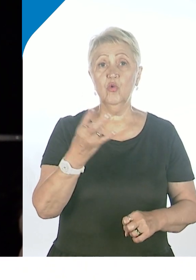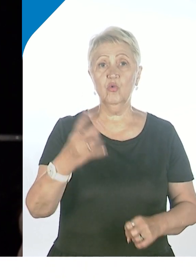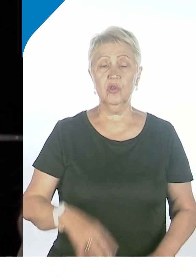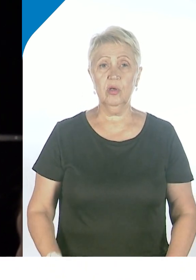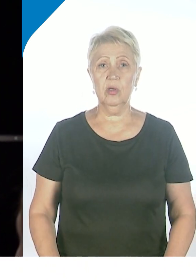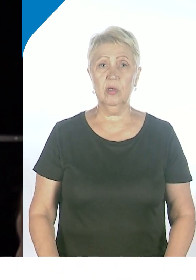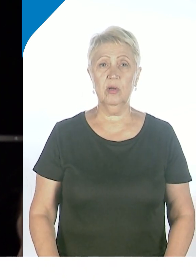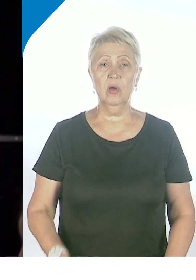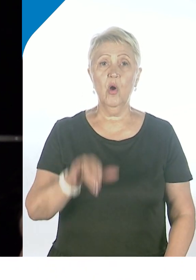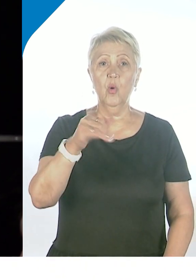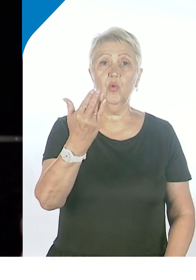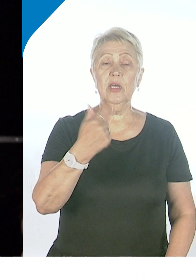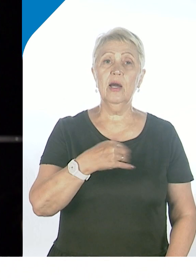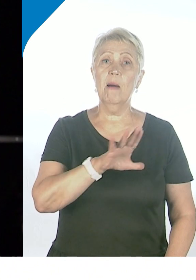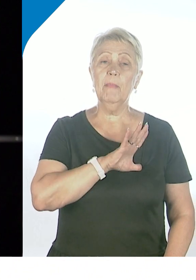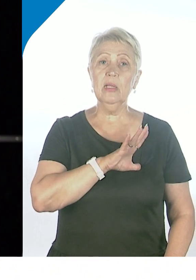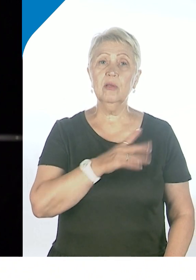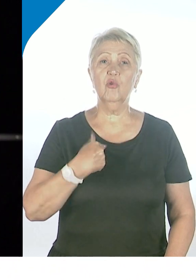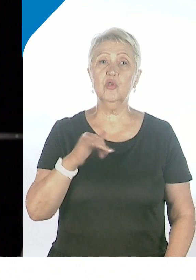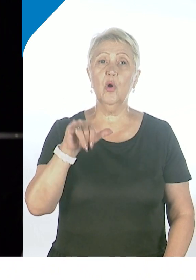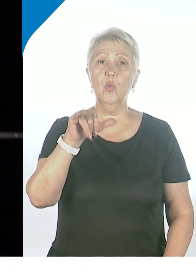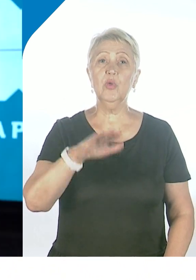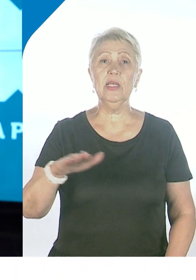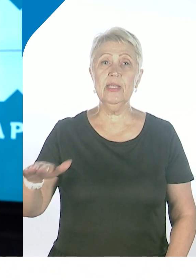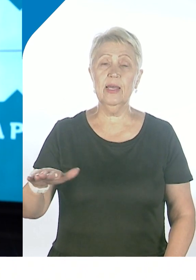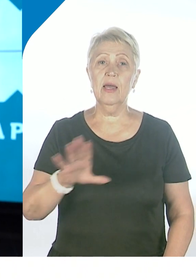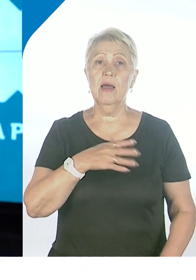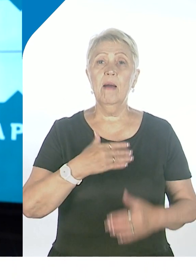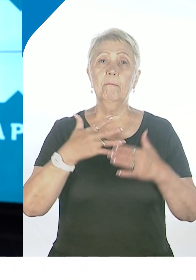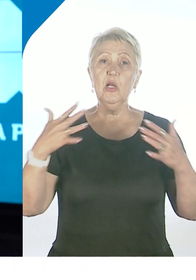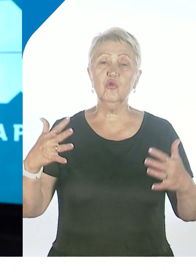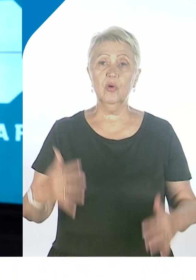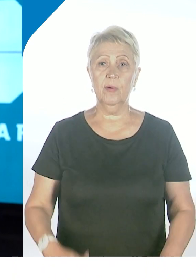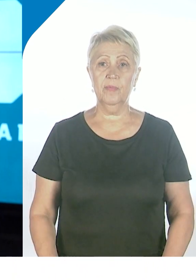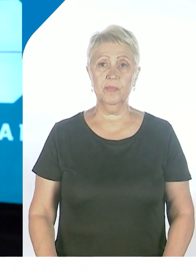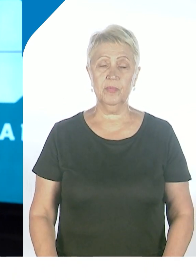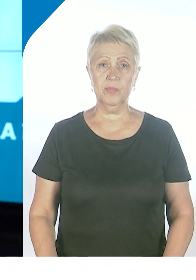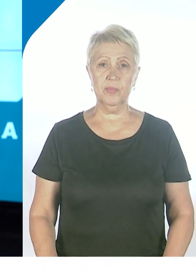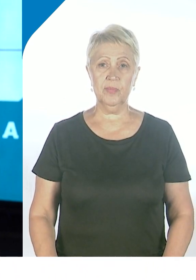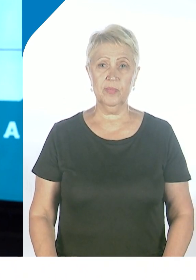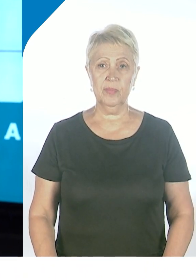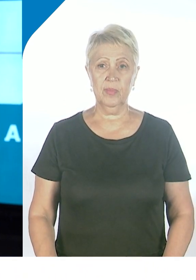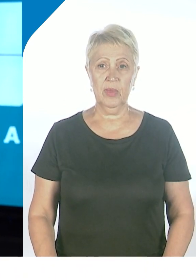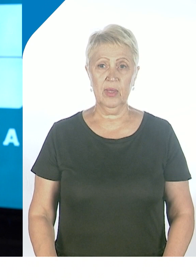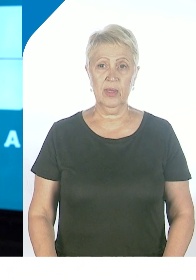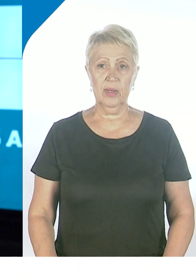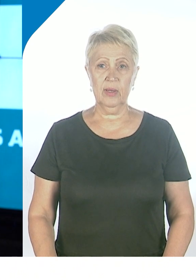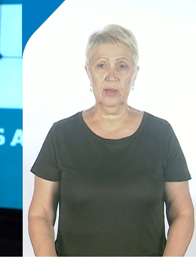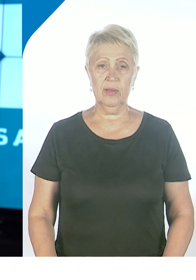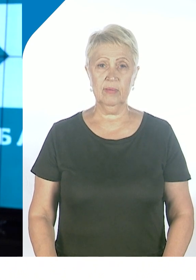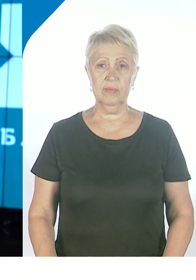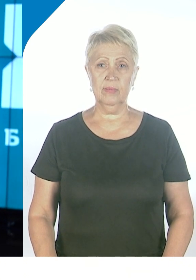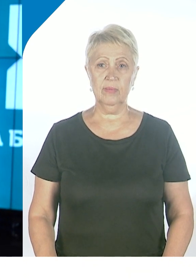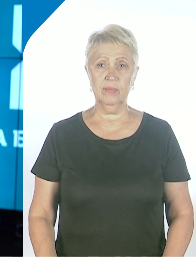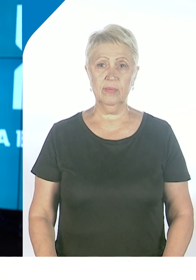было больше, расширился кургозор профессий. В эфире смотри хабары студии, агапывались о самых важных событиях